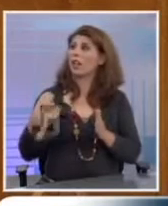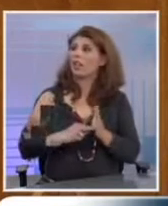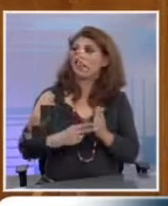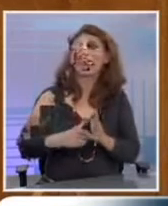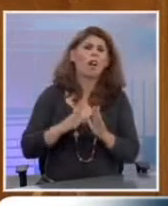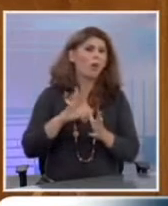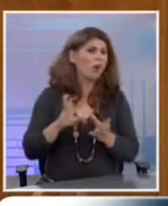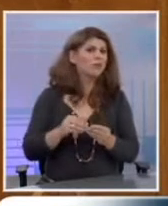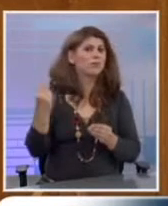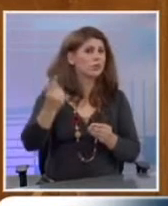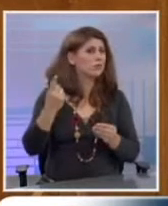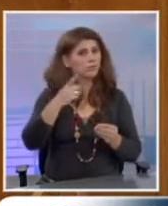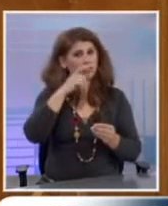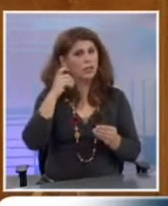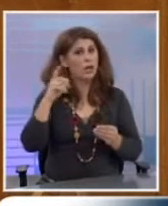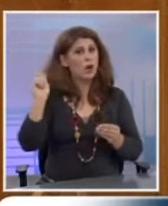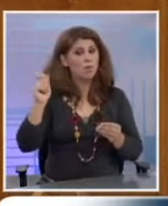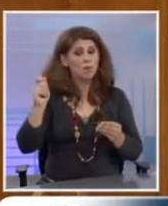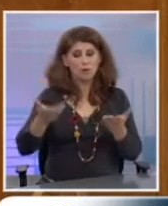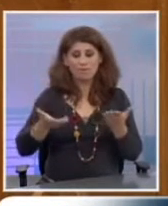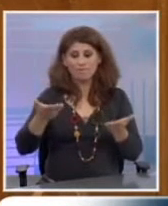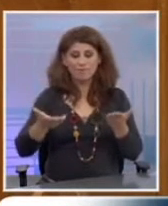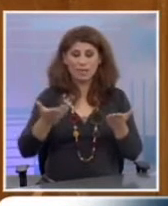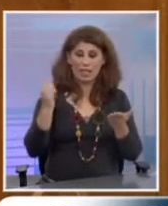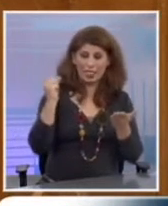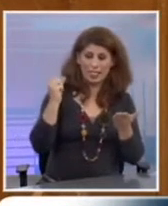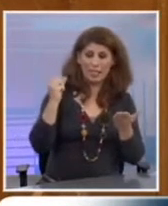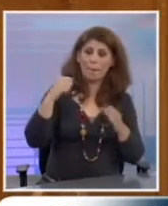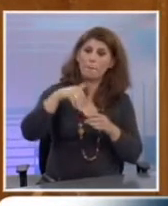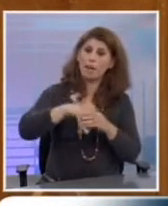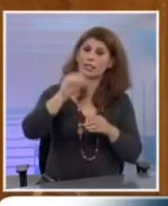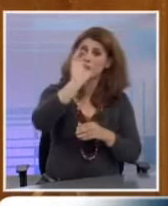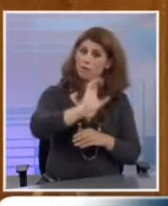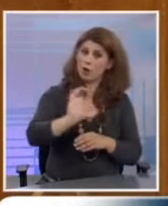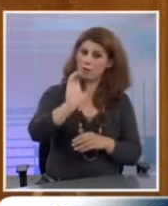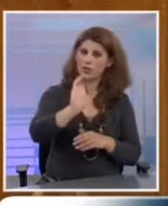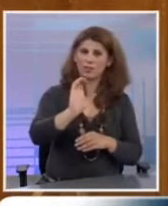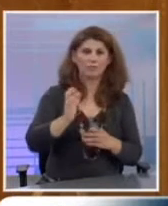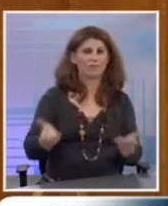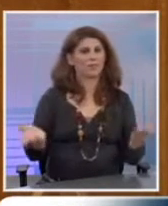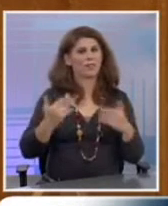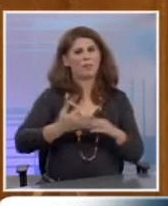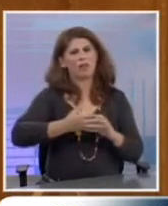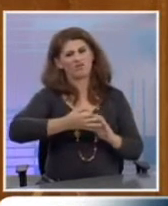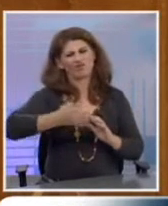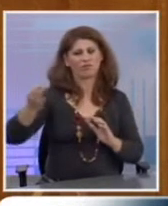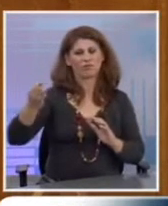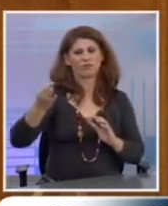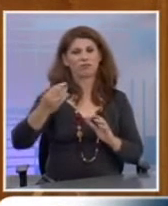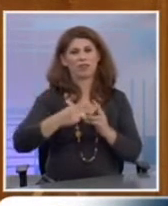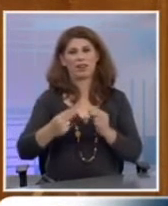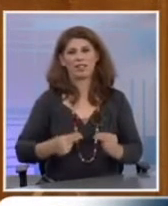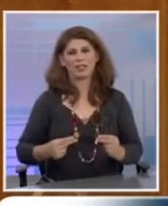το δύσκολο περιβάλλον πολιτικών συσχετισμών δύναμης μέσα στην Ευρώπη, δεν υπάρχουν άριστες λύσεις, υπάρχουν